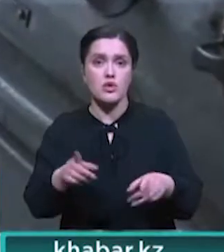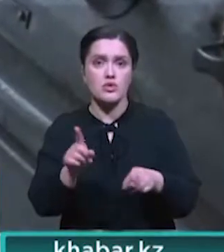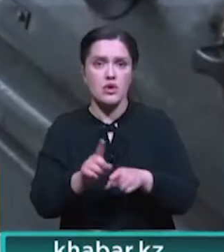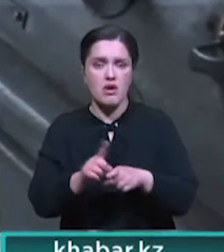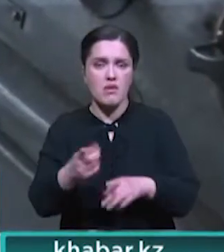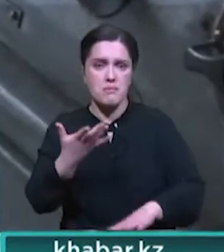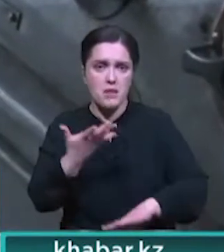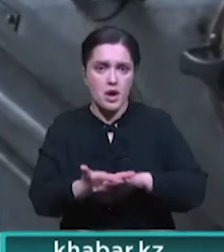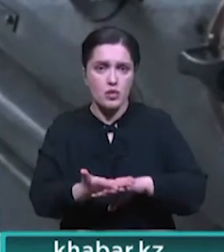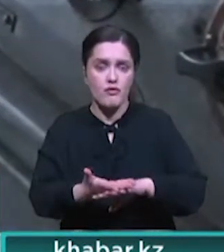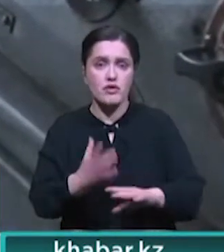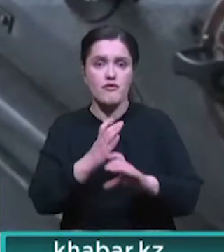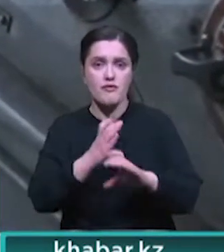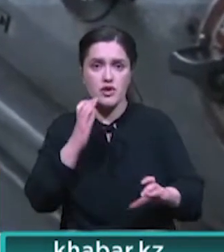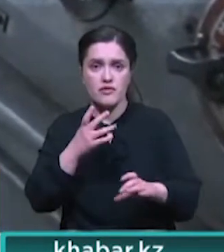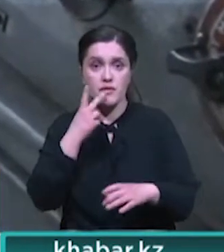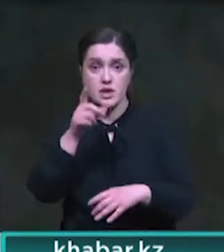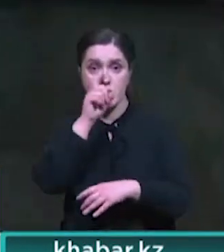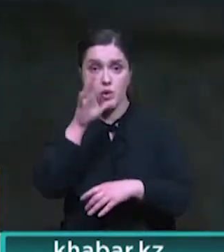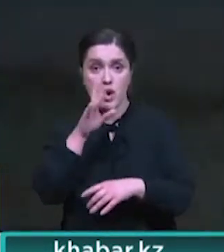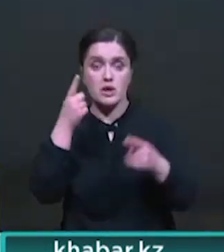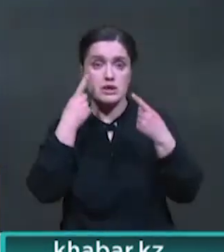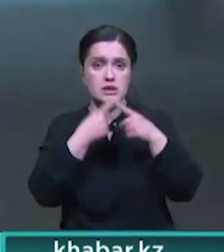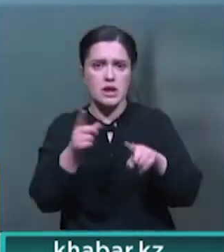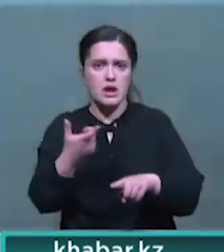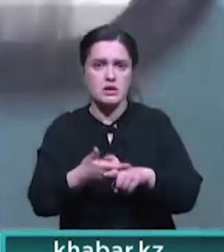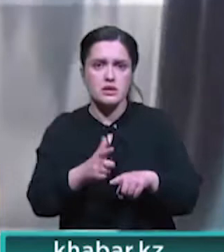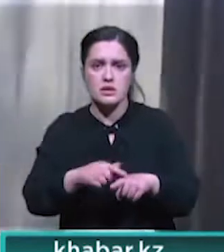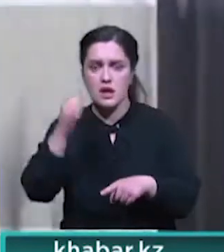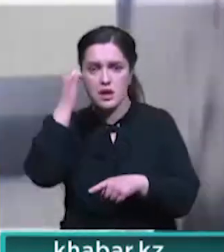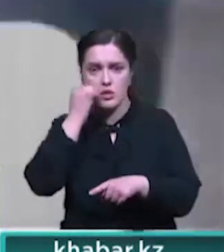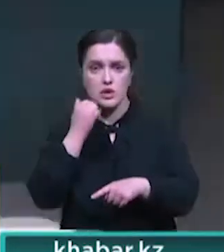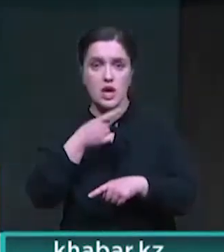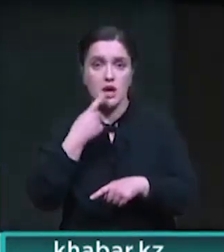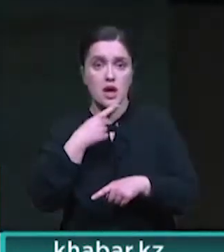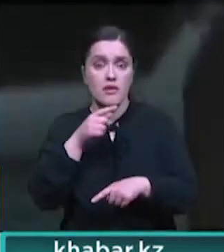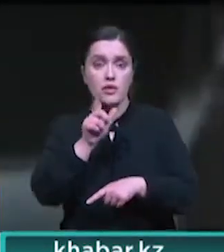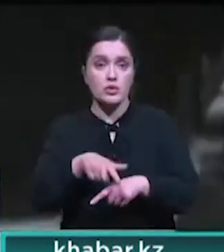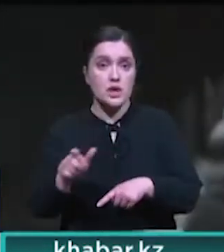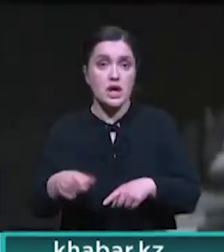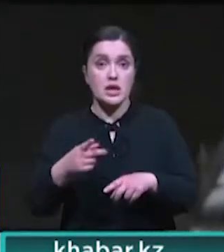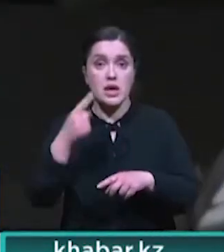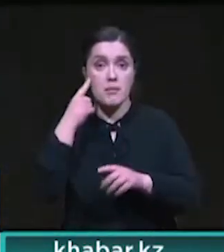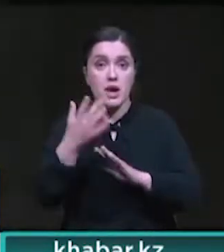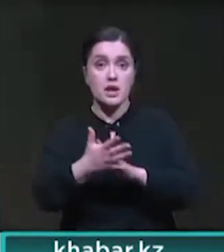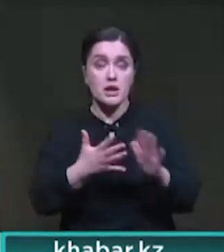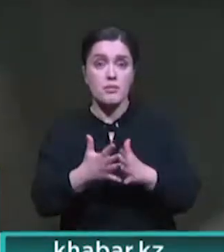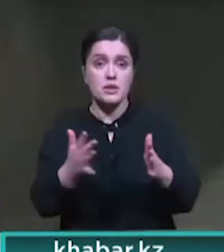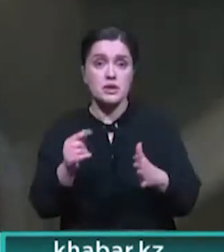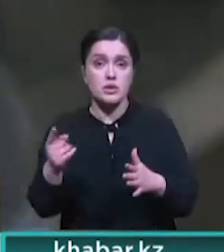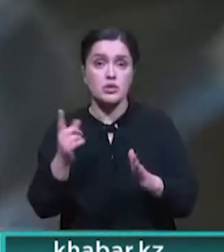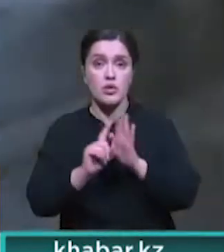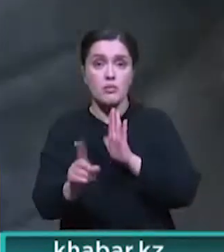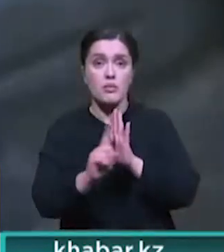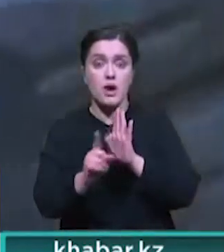топлива оказался бракованным внешне вагоны выглядят неплохо но технически они сильно устарели говорят люди это понятно ведь большинство из них